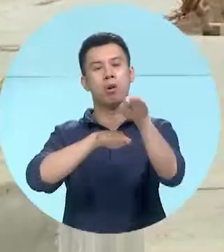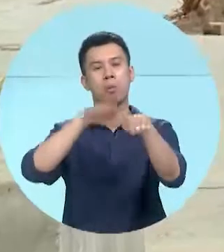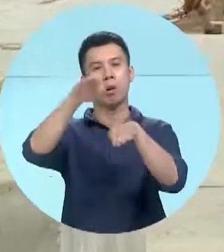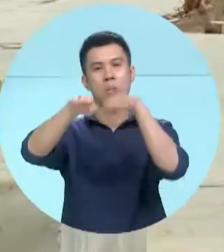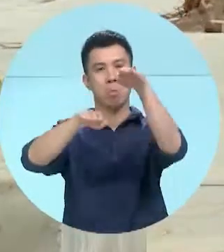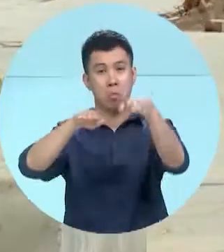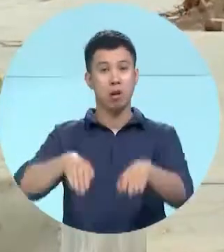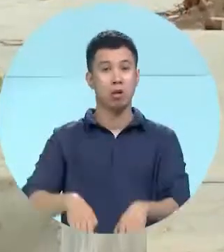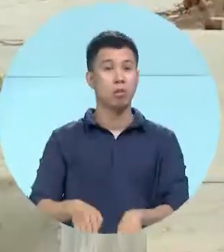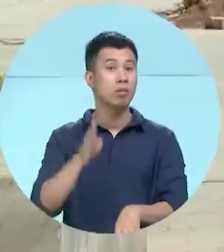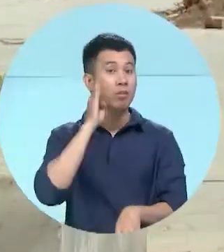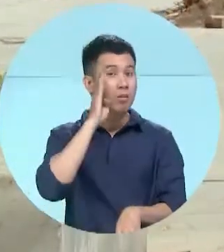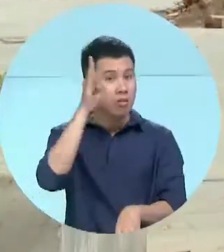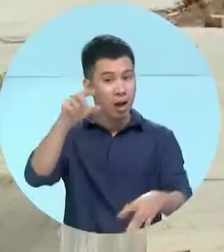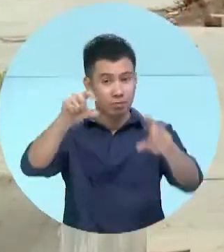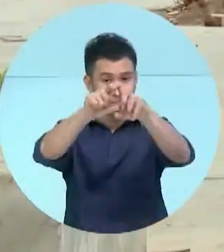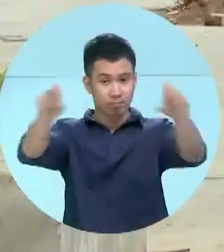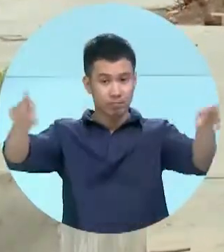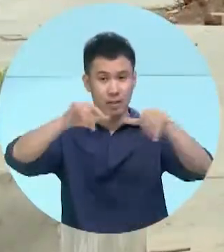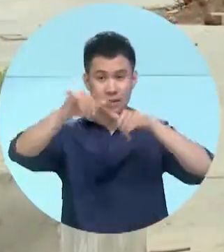một. Đích đến không còn xa đâu quý vị ạ.